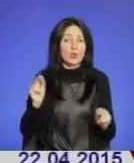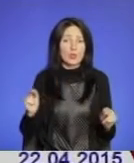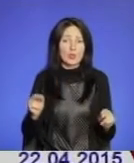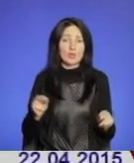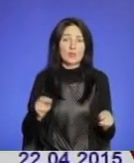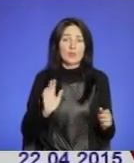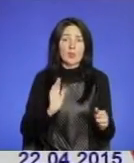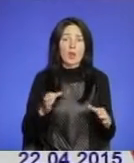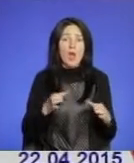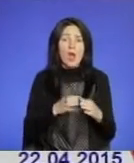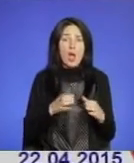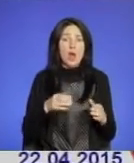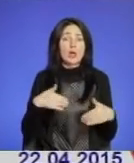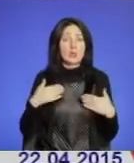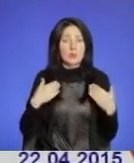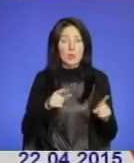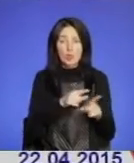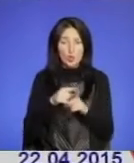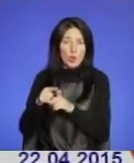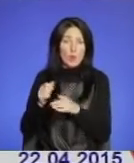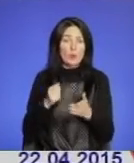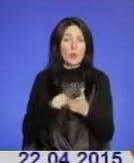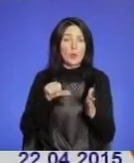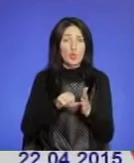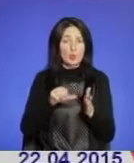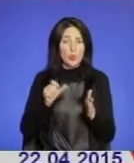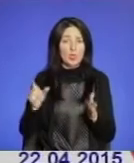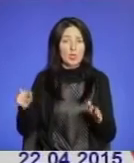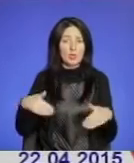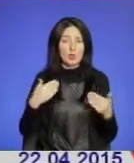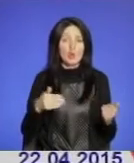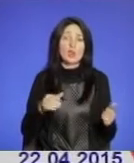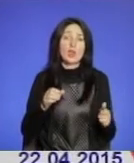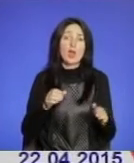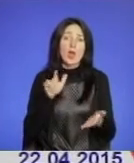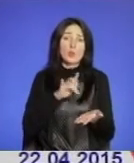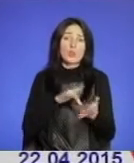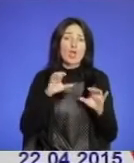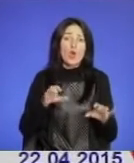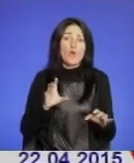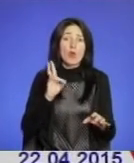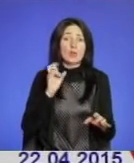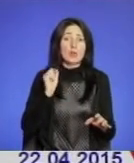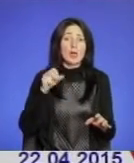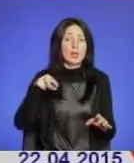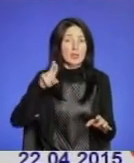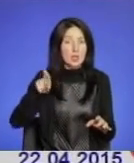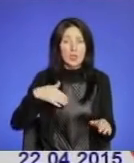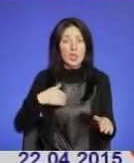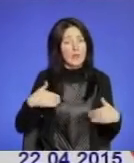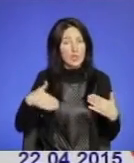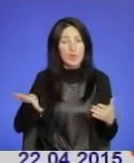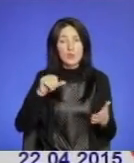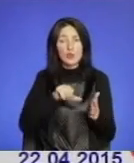вітальним словом до присутніх звернувся міський голова Тернополя Сергій Надал. Я вітаю всіх учасників військово-патріотичної гри. Ще раз зичу